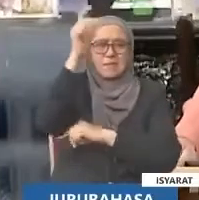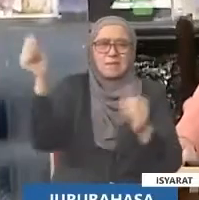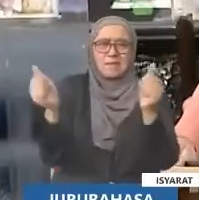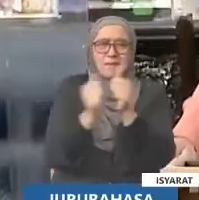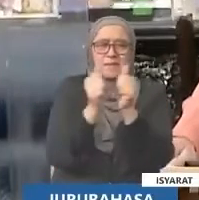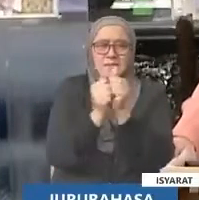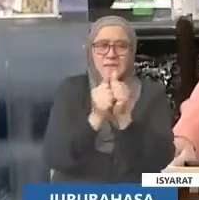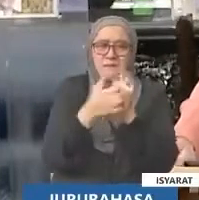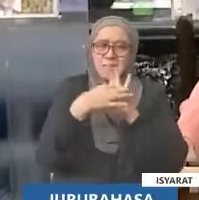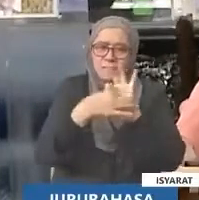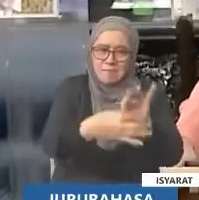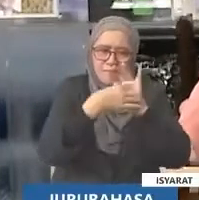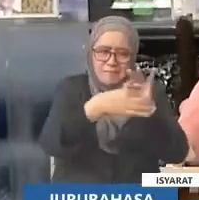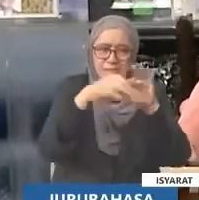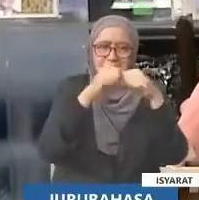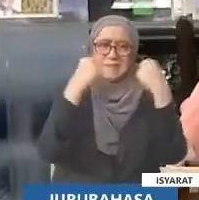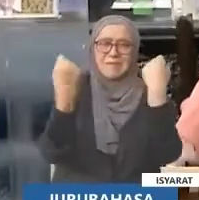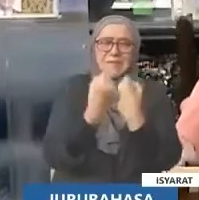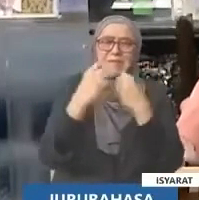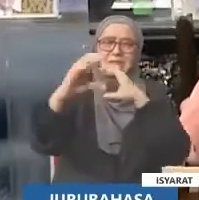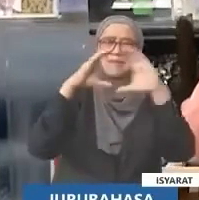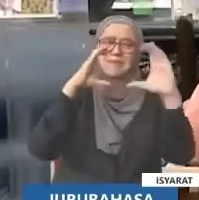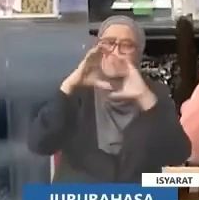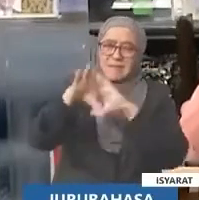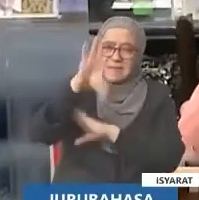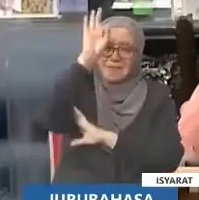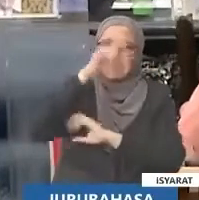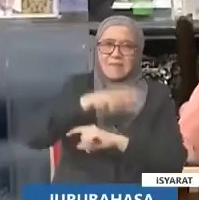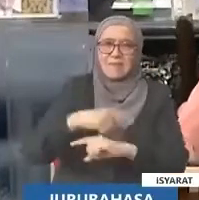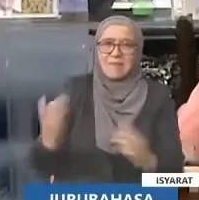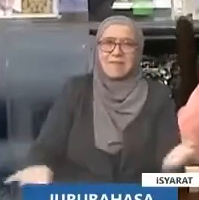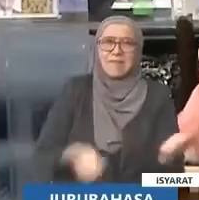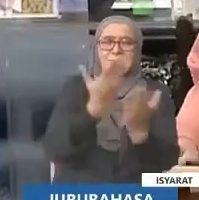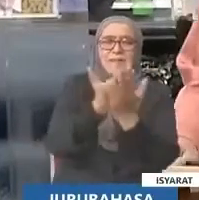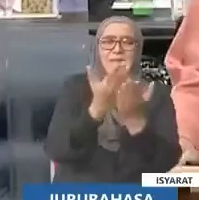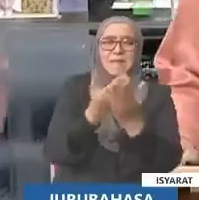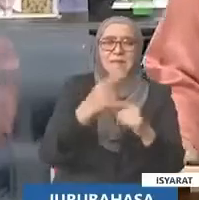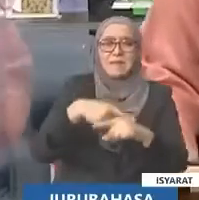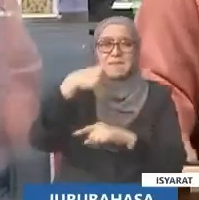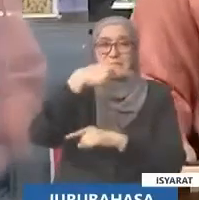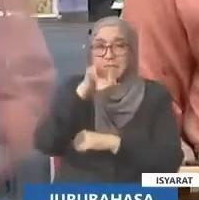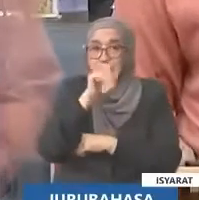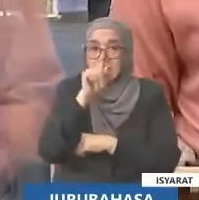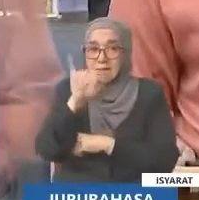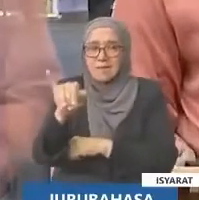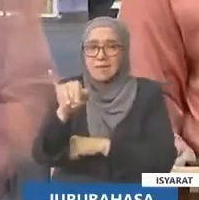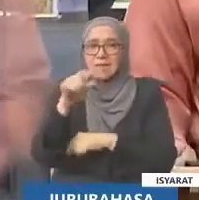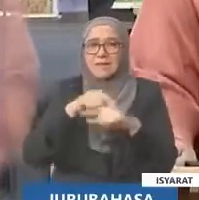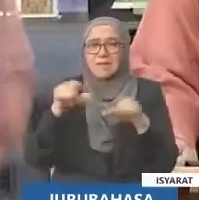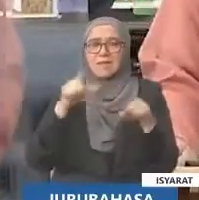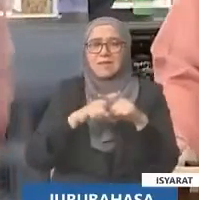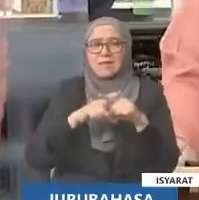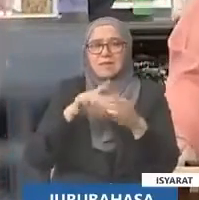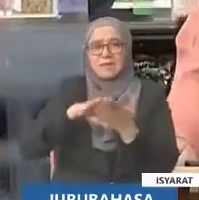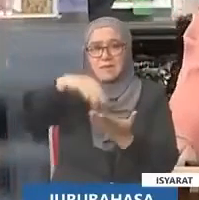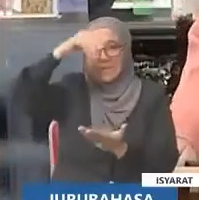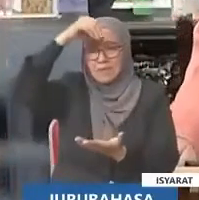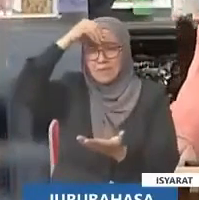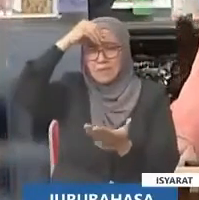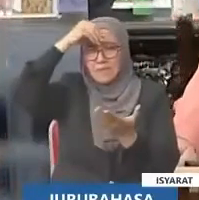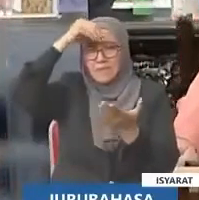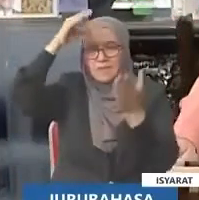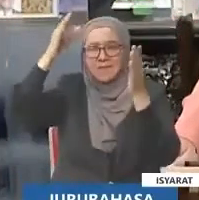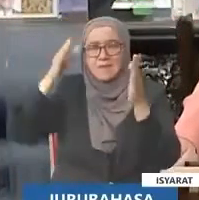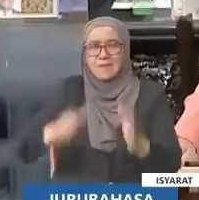terpilih akan melaksanakan inisiatif Peranti Siswa Keluarga Malaysia bagi membekalkan sebuah tablet